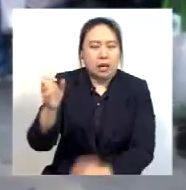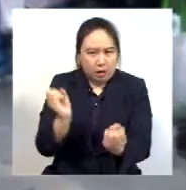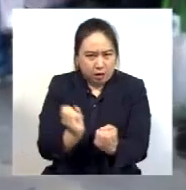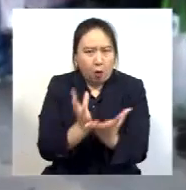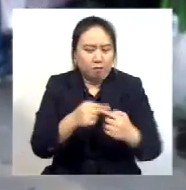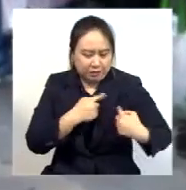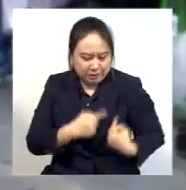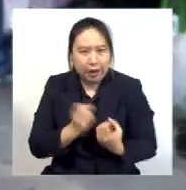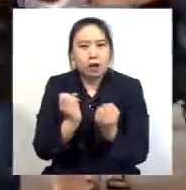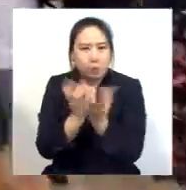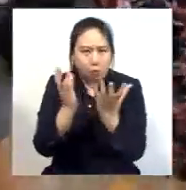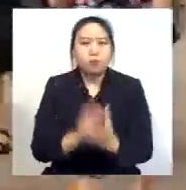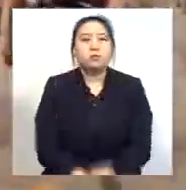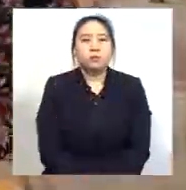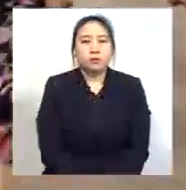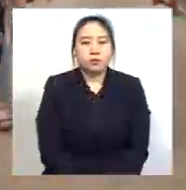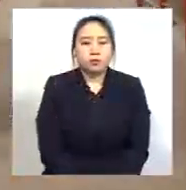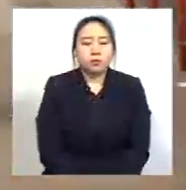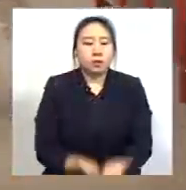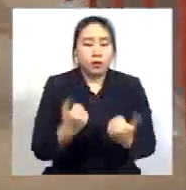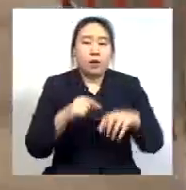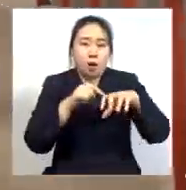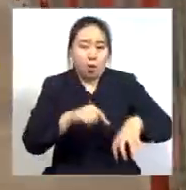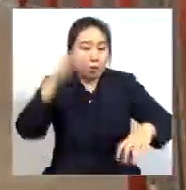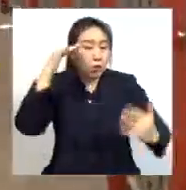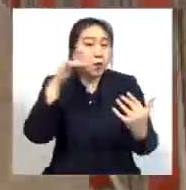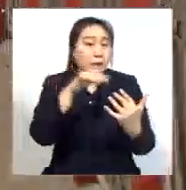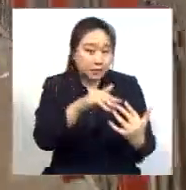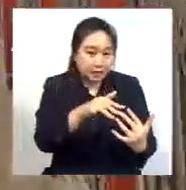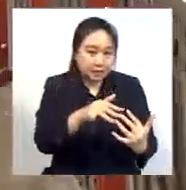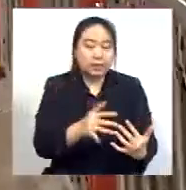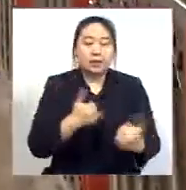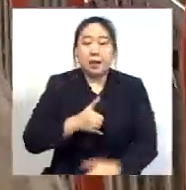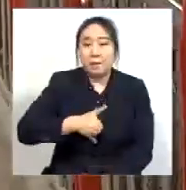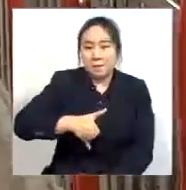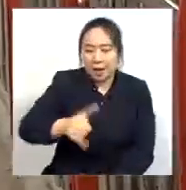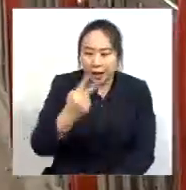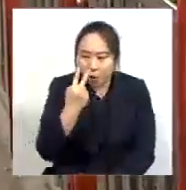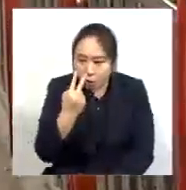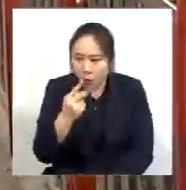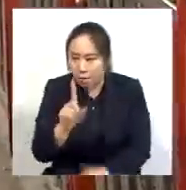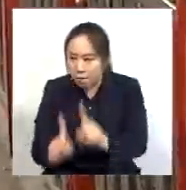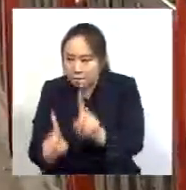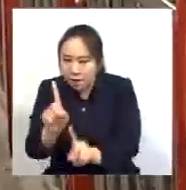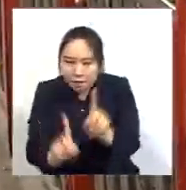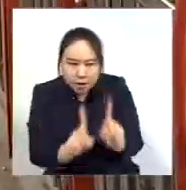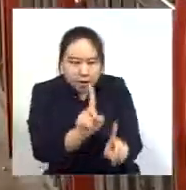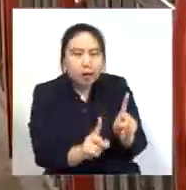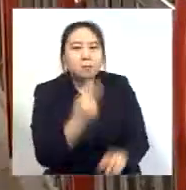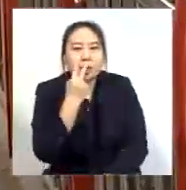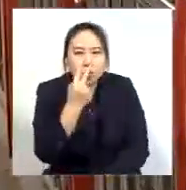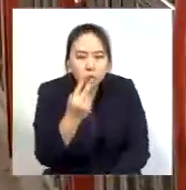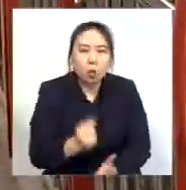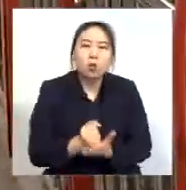เป็นอย่างมากอีกด้วยค่ะในส่วนของกรมสุขภาพจิตเองเนี่ยนะคะเขาก็จะลงพื้นที่ไปประเมินเรื่องของผลกระทบที่เกิดขึ้นช่ว